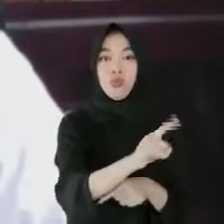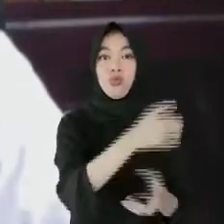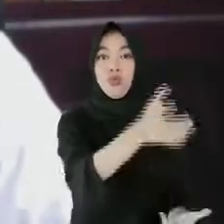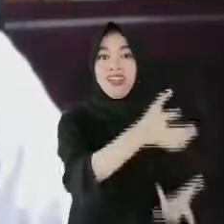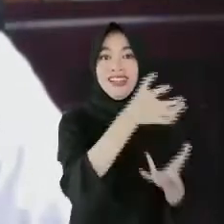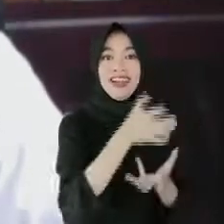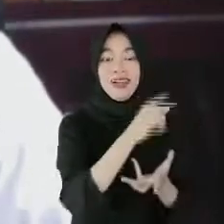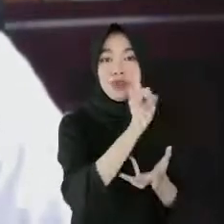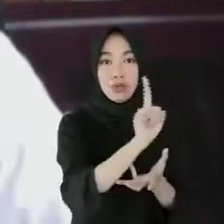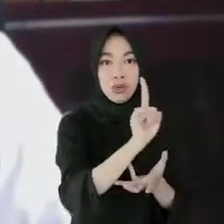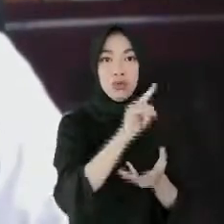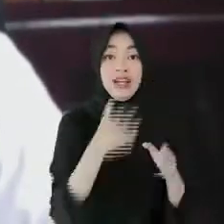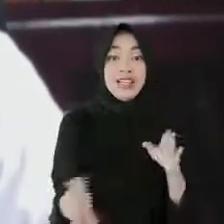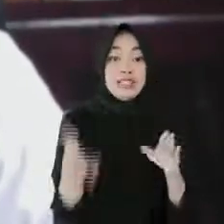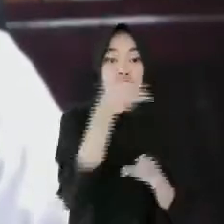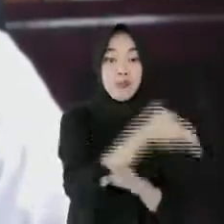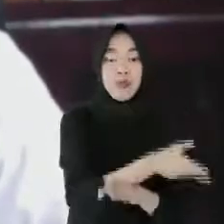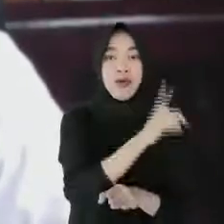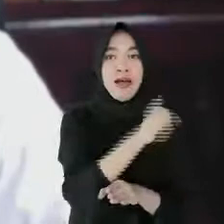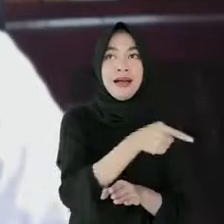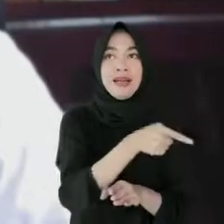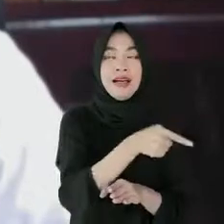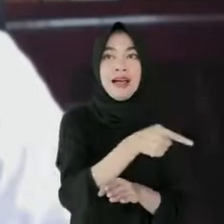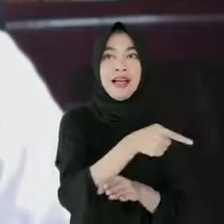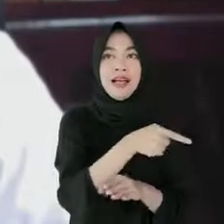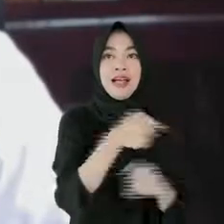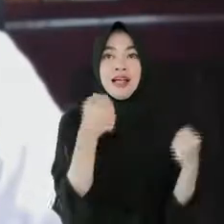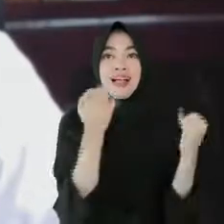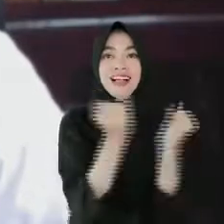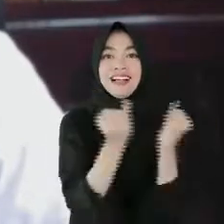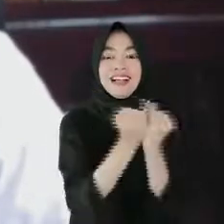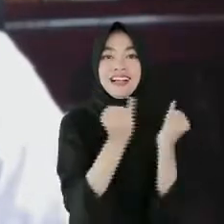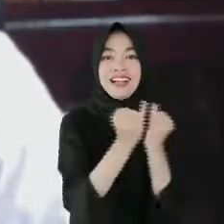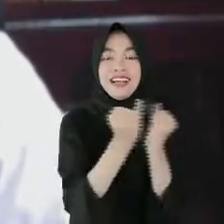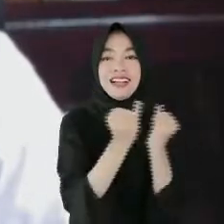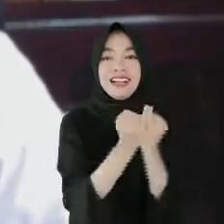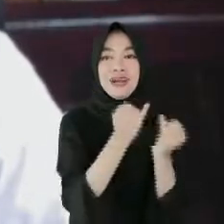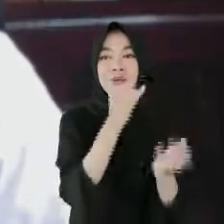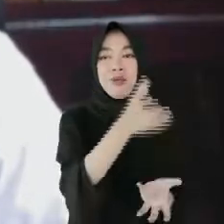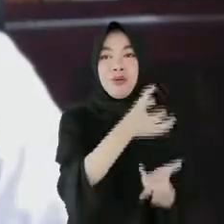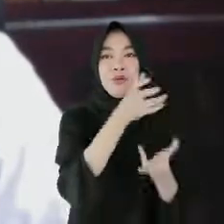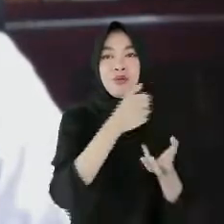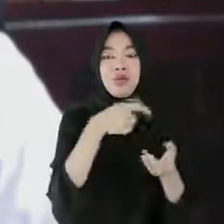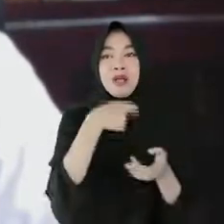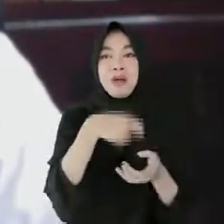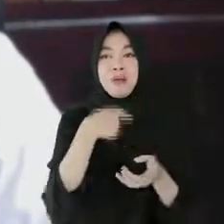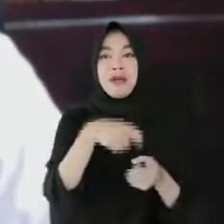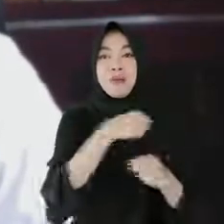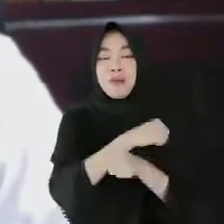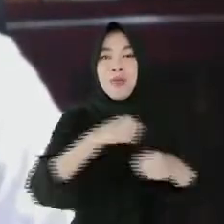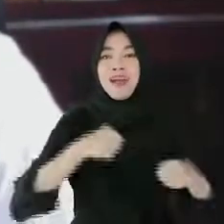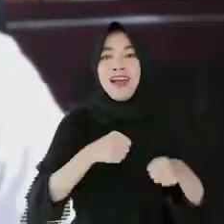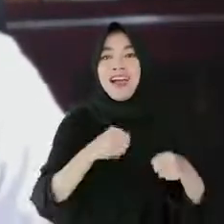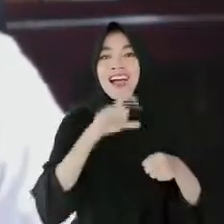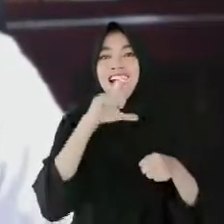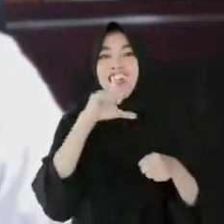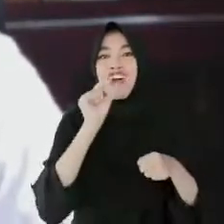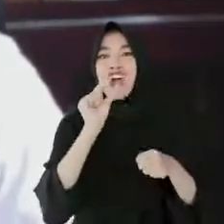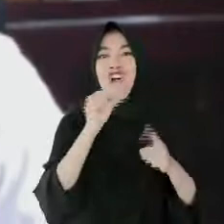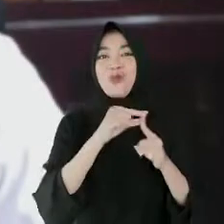namanya Amin perangkap pada saat itu orang agak pesimis Emangnya bisa jalan